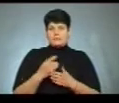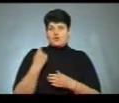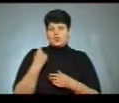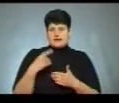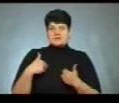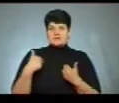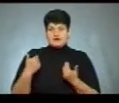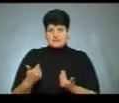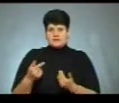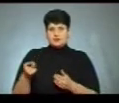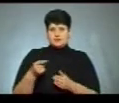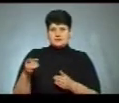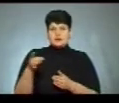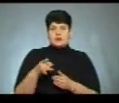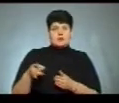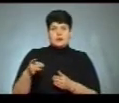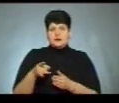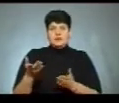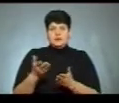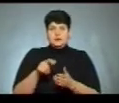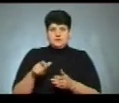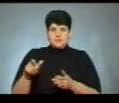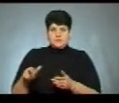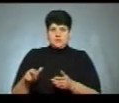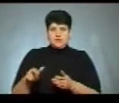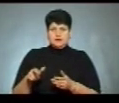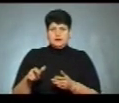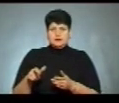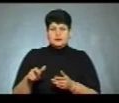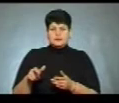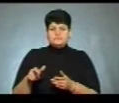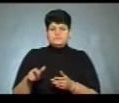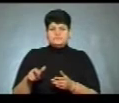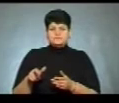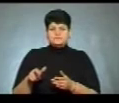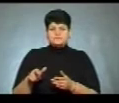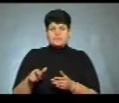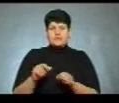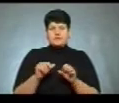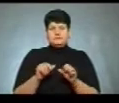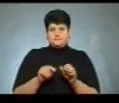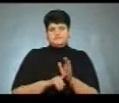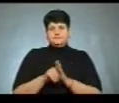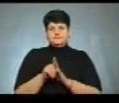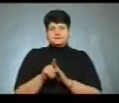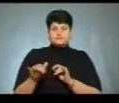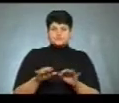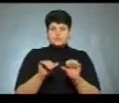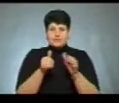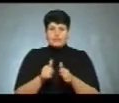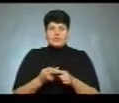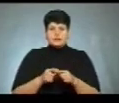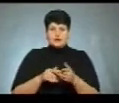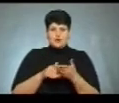звернення по Тернопільському району, де люди розпочали, скажімо, процедуру оформлення цієї допомоги.